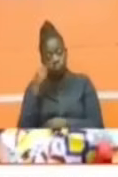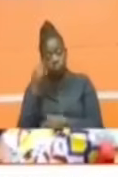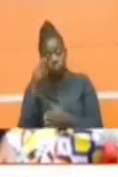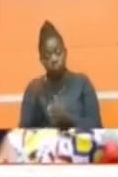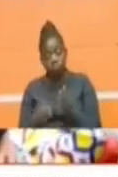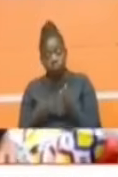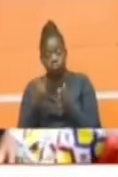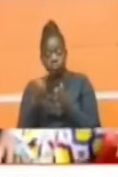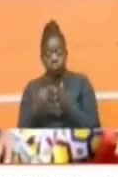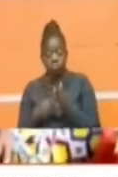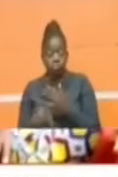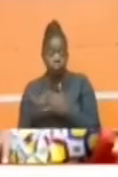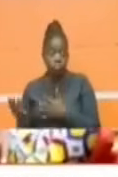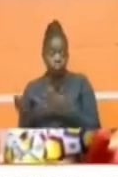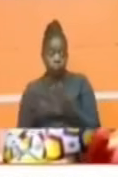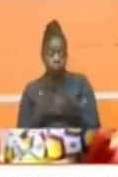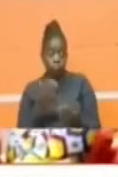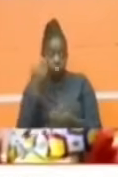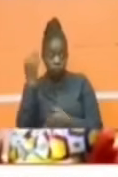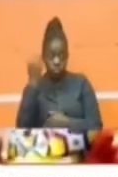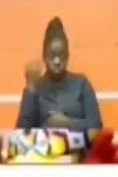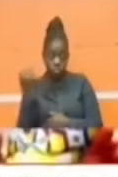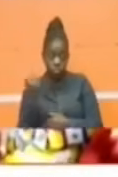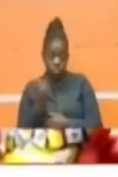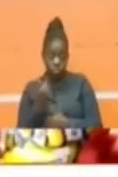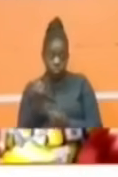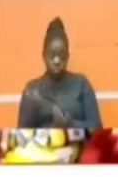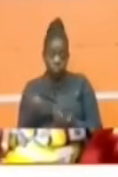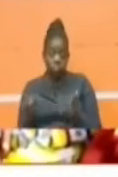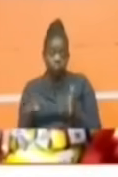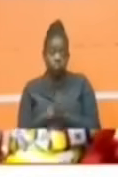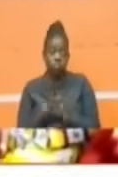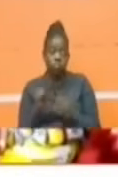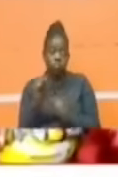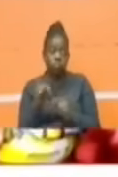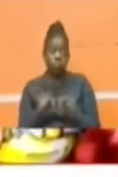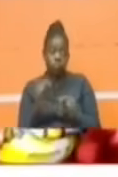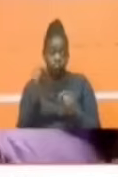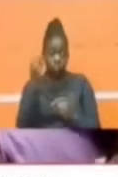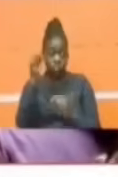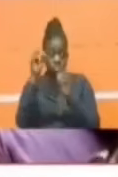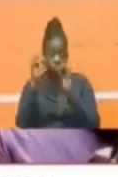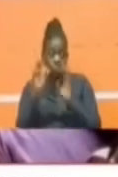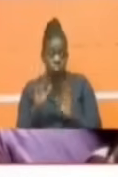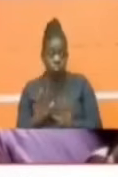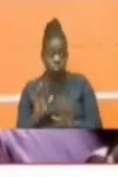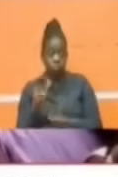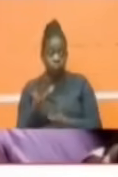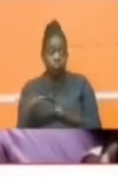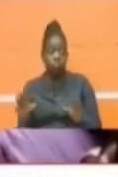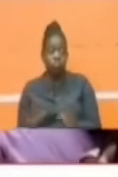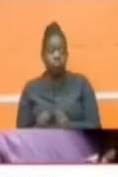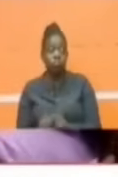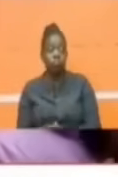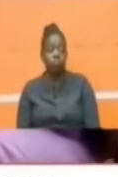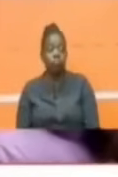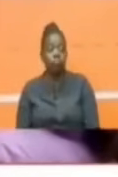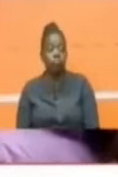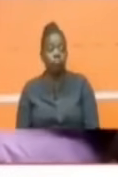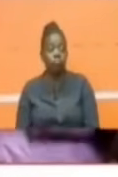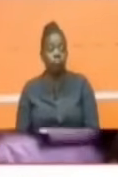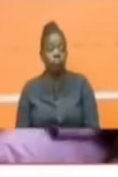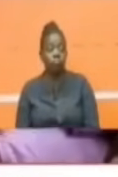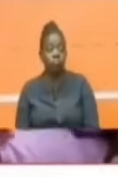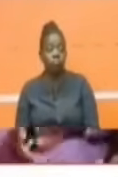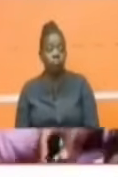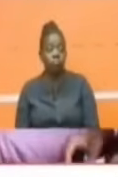kamera ng'ategeereza nti aleeta omusango mu kkooti amateeka gasobole okulamula omusomesa oyo. Martin Kiza yakusakidde eggulu